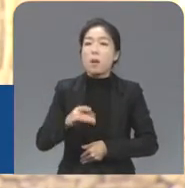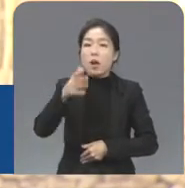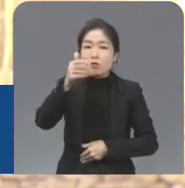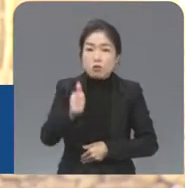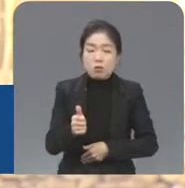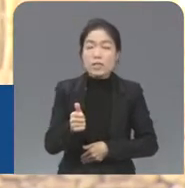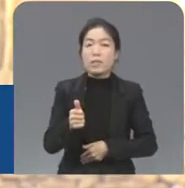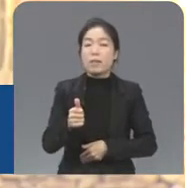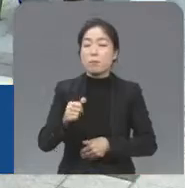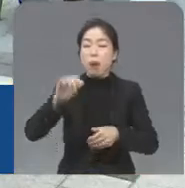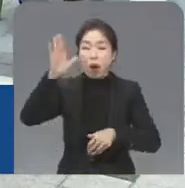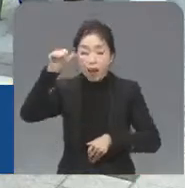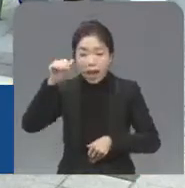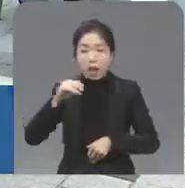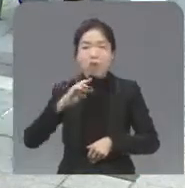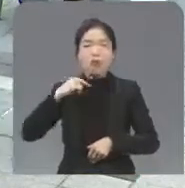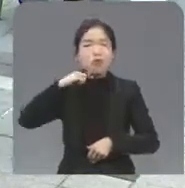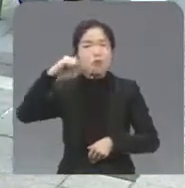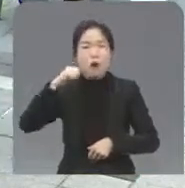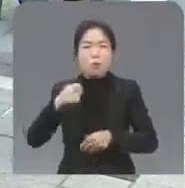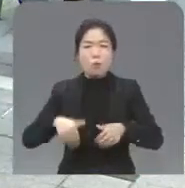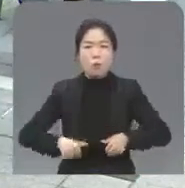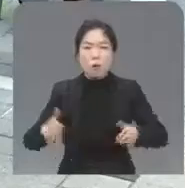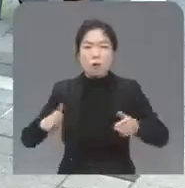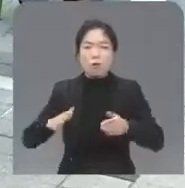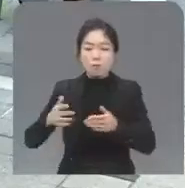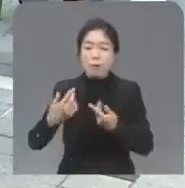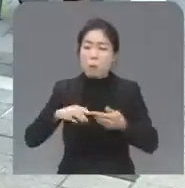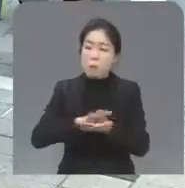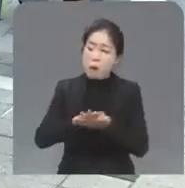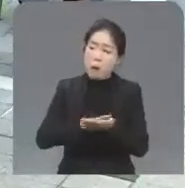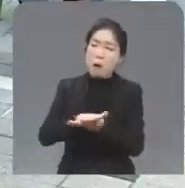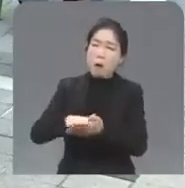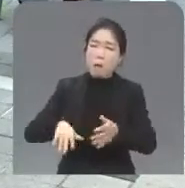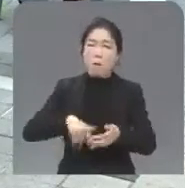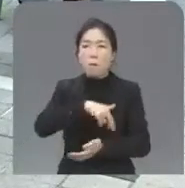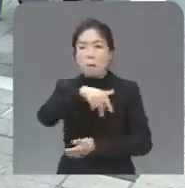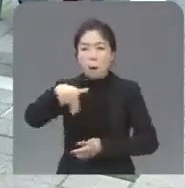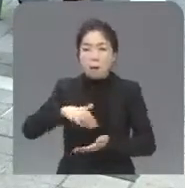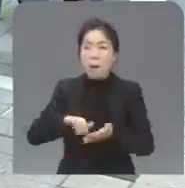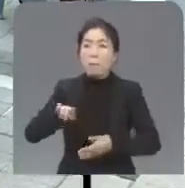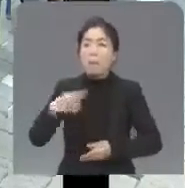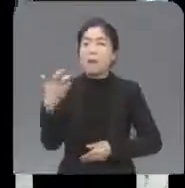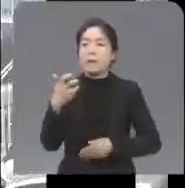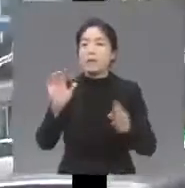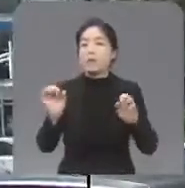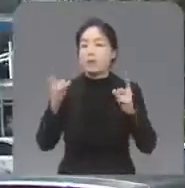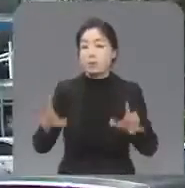없이 교감하면서 마음껏 뛰어놀 수 있는 놀이터로 180마리를 동시에 수용할 수 있습니다.